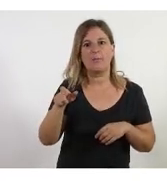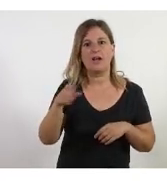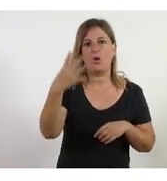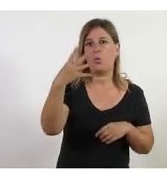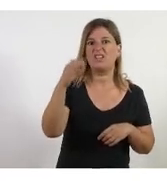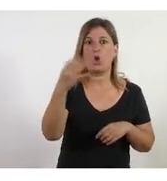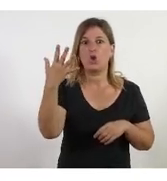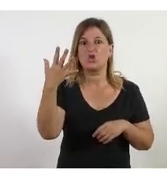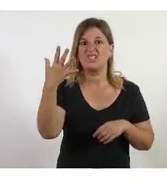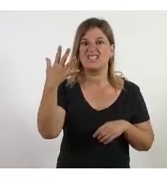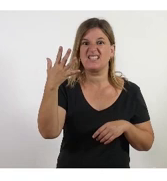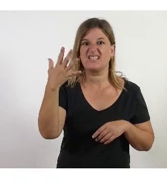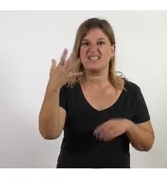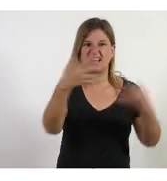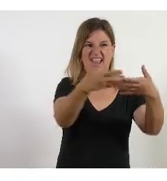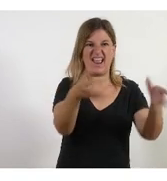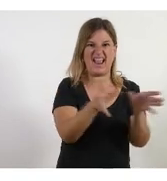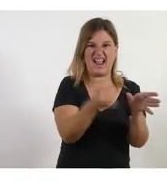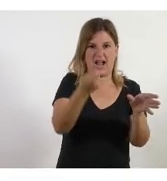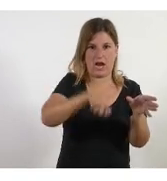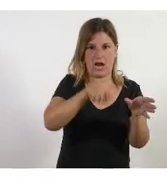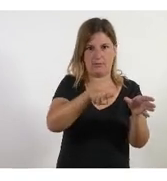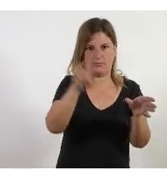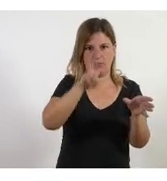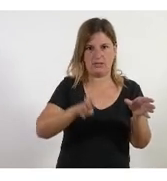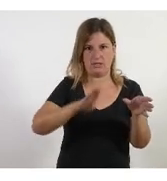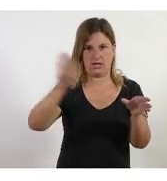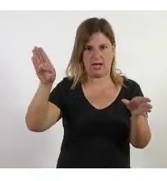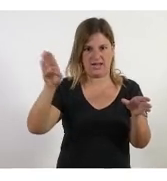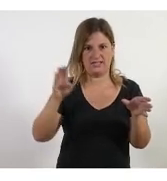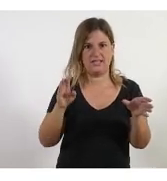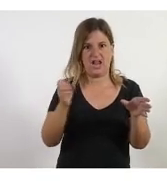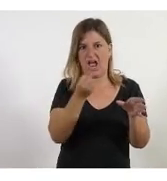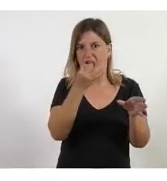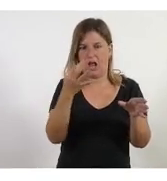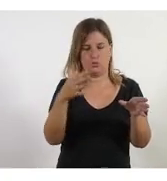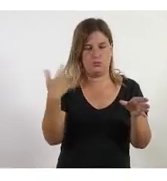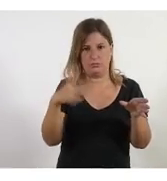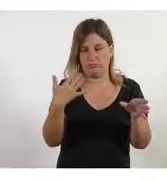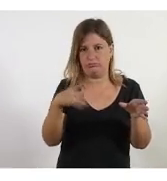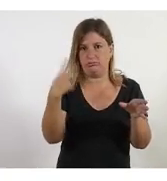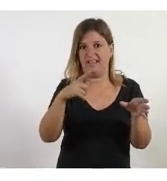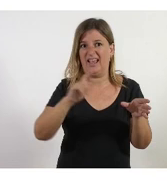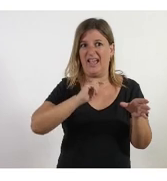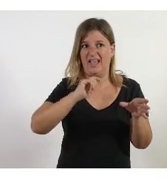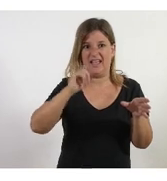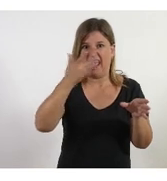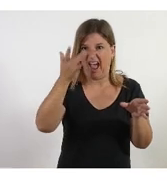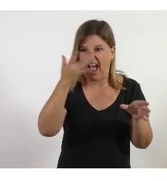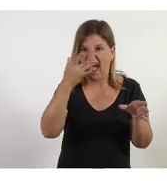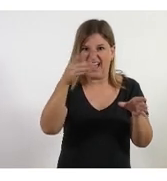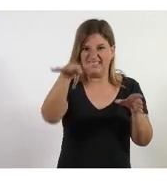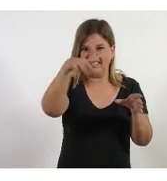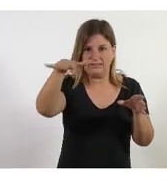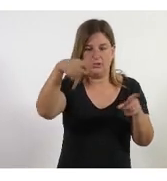camps de concentració. Entre ells, el de Dachau, que és un dels més bèsties, escaleres de la muerte, càmera de gas, etc etc. Ell